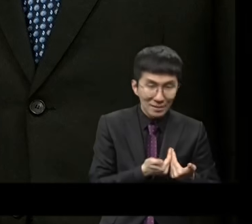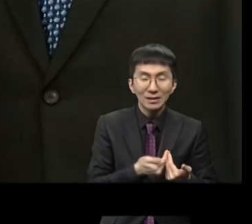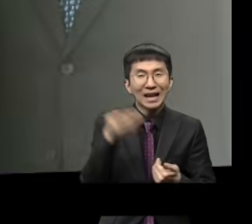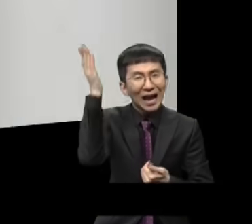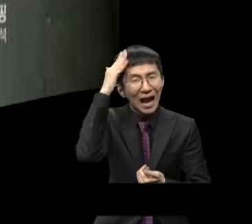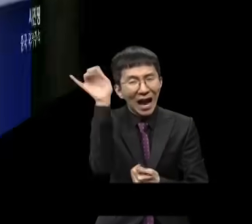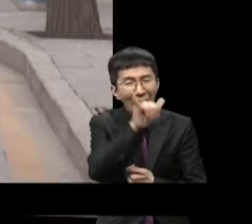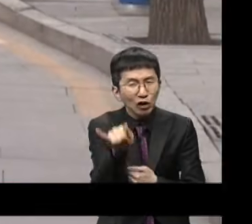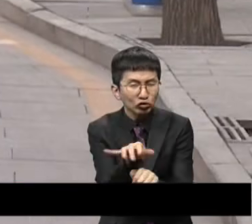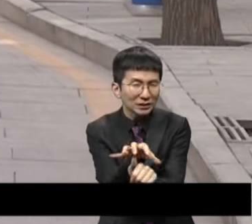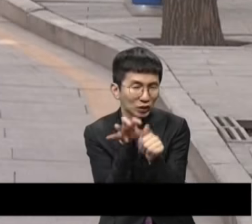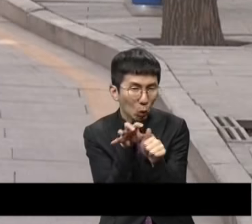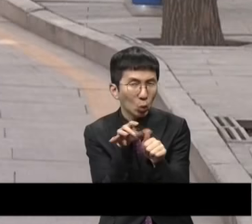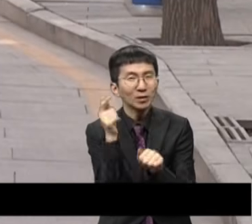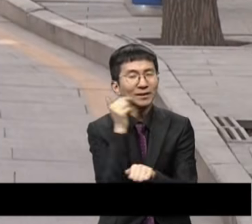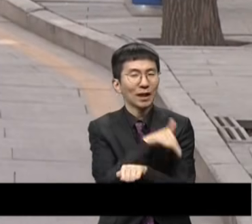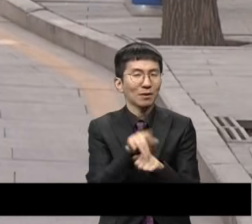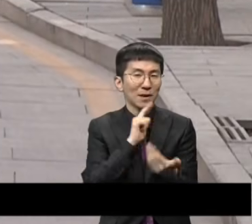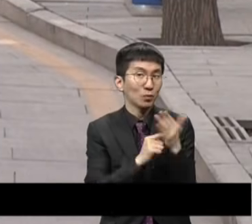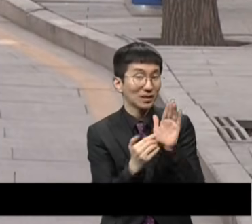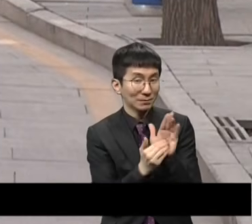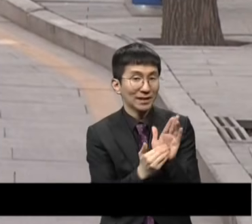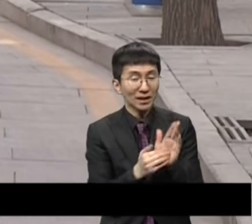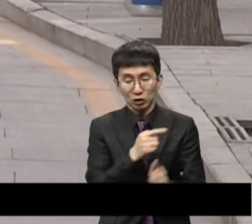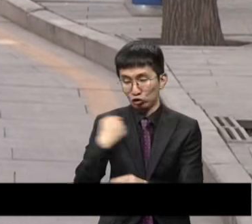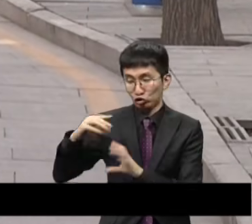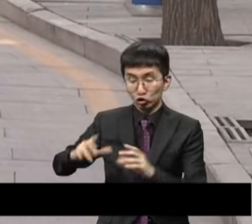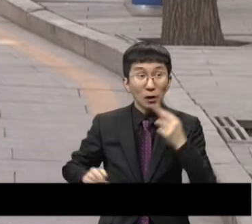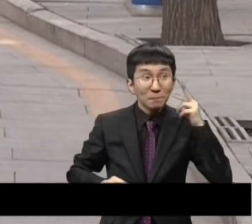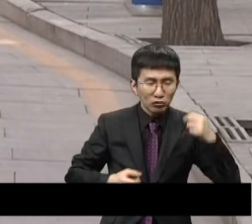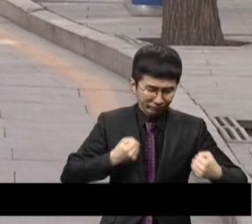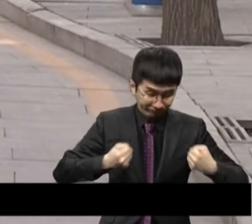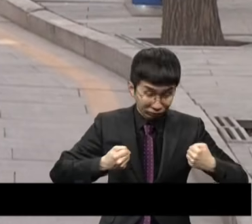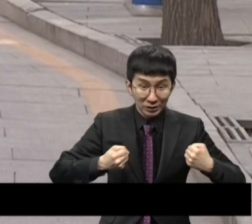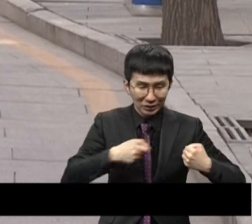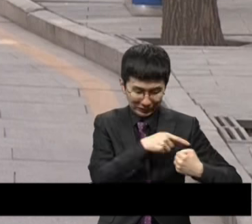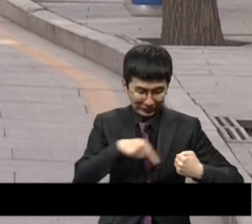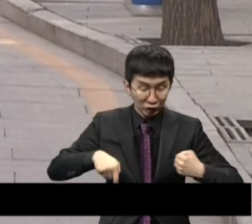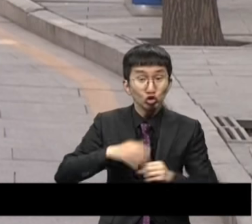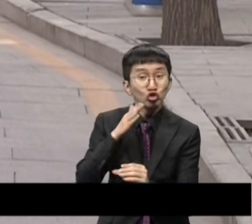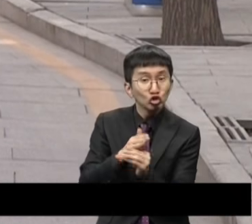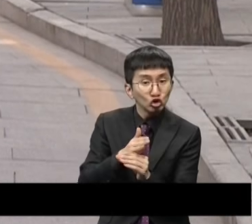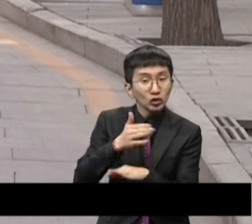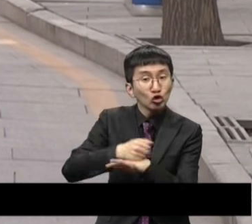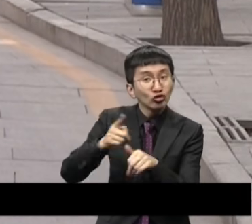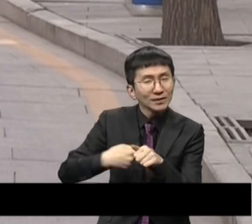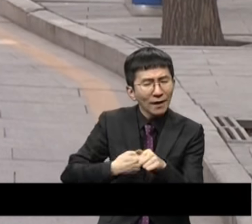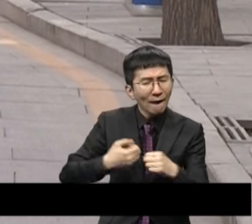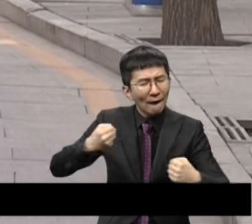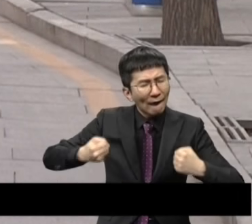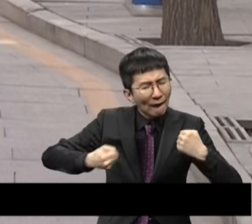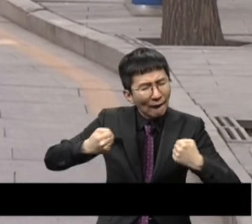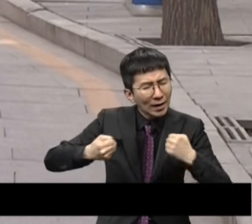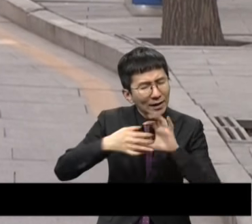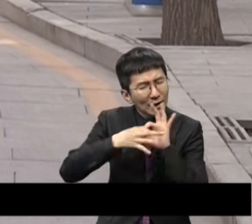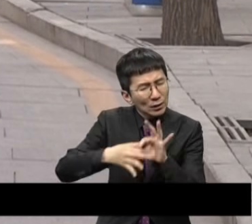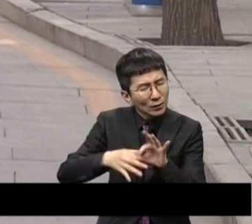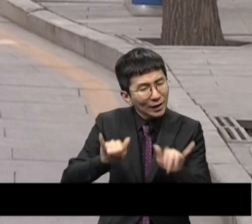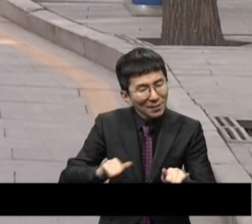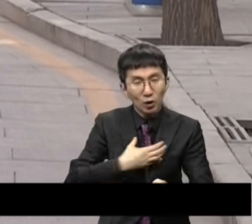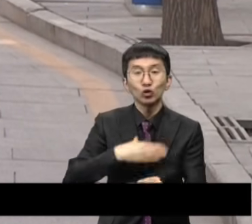내비쳤습니다. 미중 간의 갈등이 세력과 진영 대결 양상으로 번지면서 신냉전에 대한 우려가 커지고